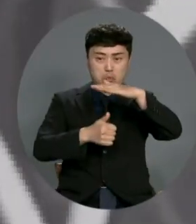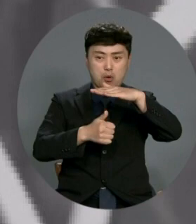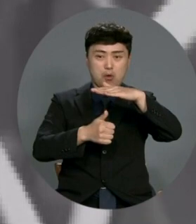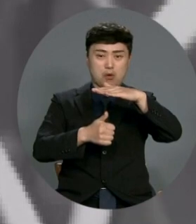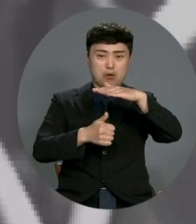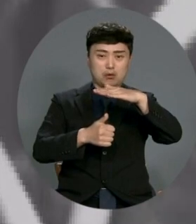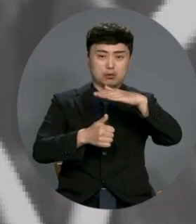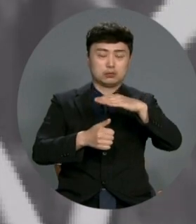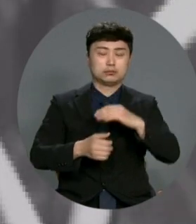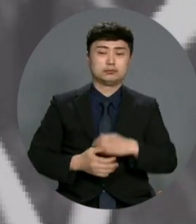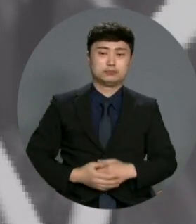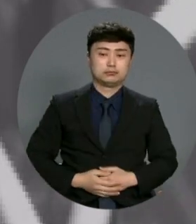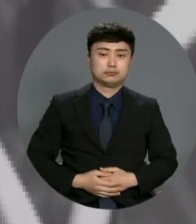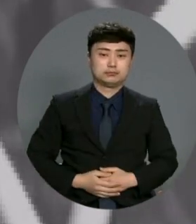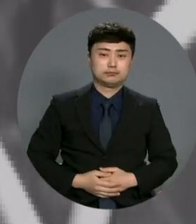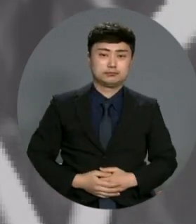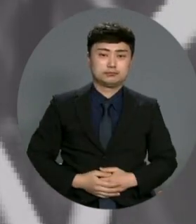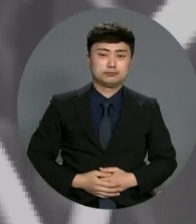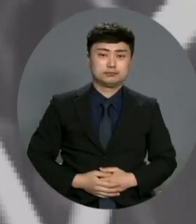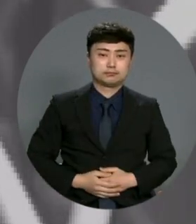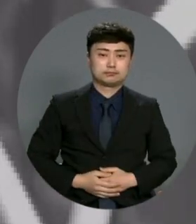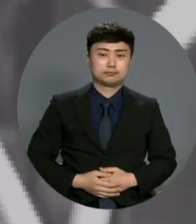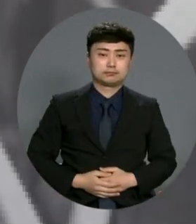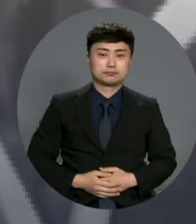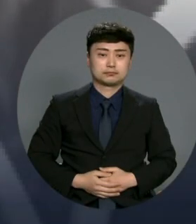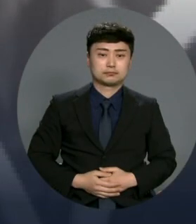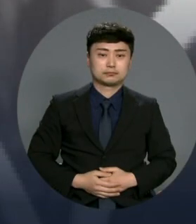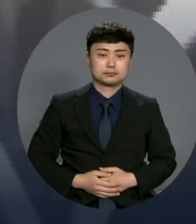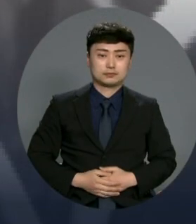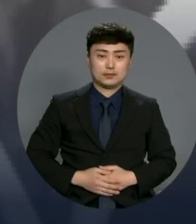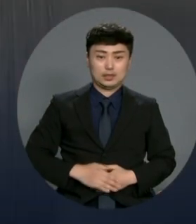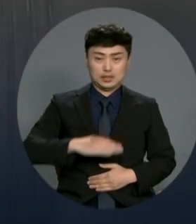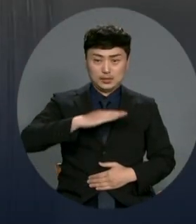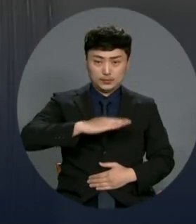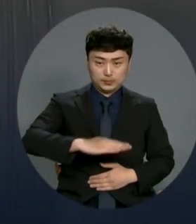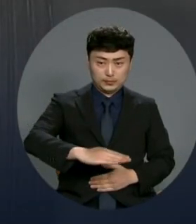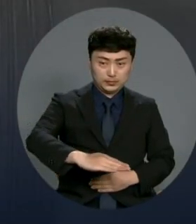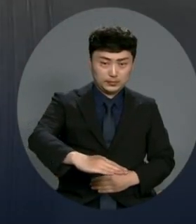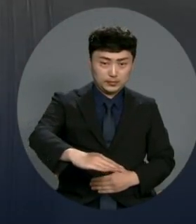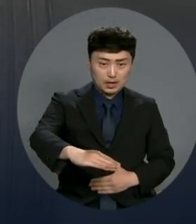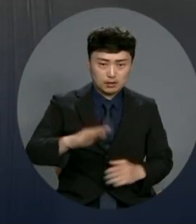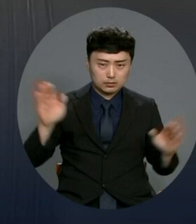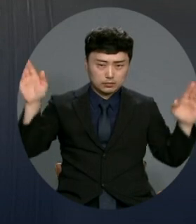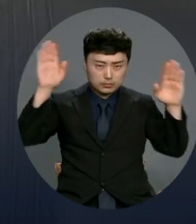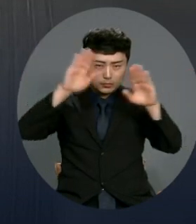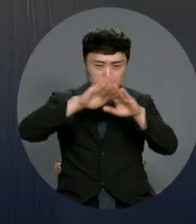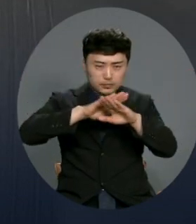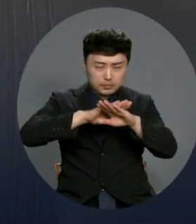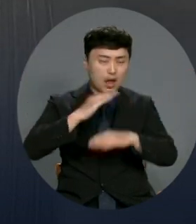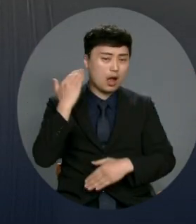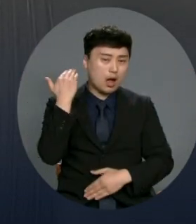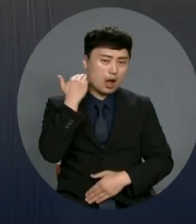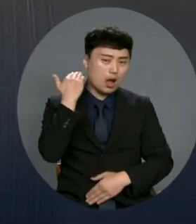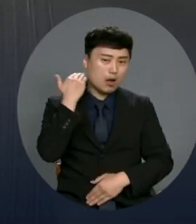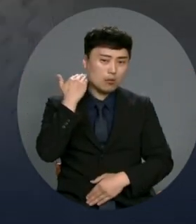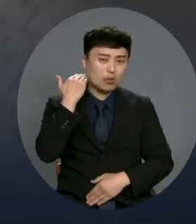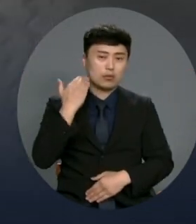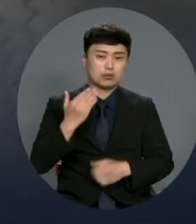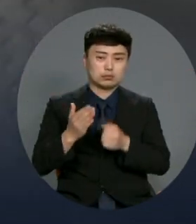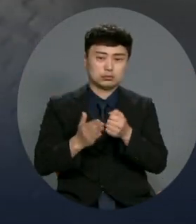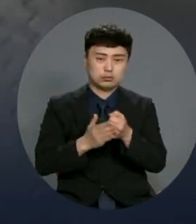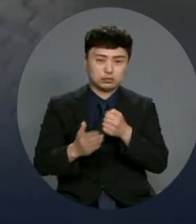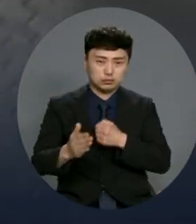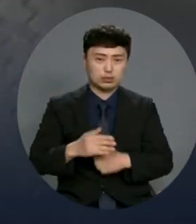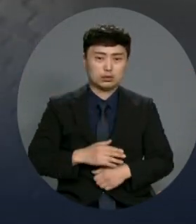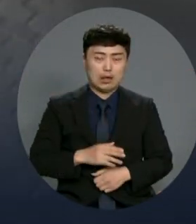정도로 높이 튀어오릅니다. 잠시 잠깐 이제 내리막길을 타고 약간 어두운 과정에서는 그걸 제가 보지를 못했어요. 그러다